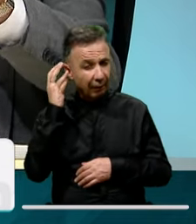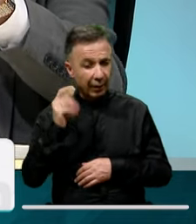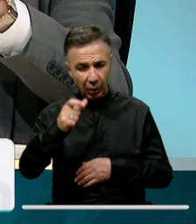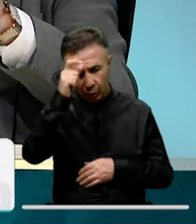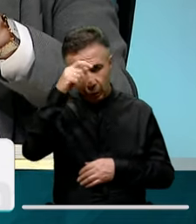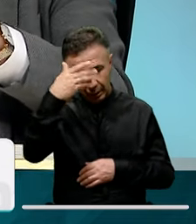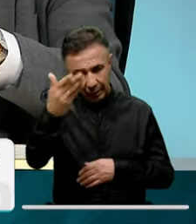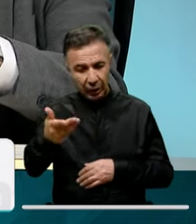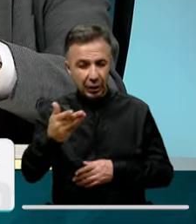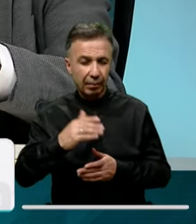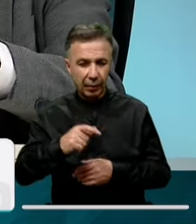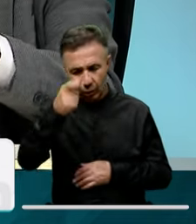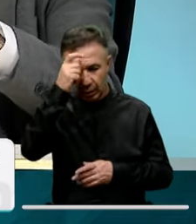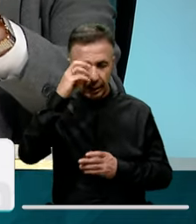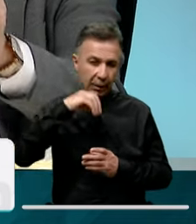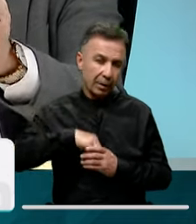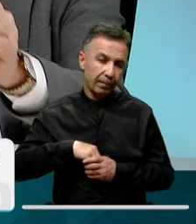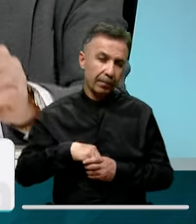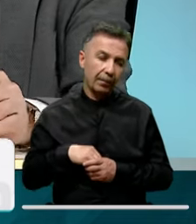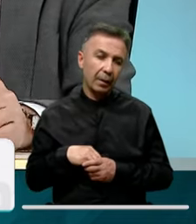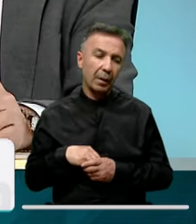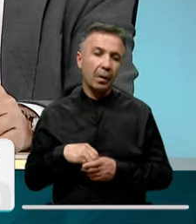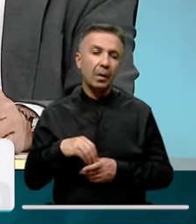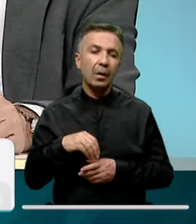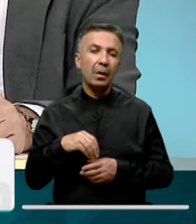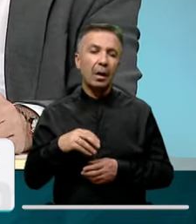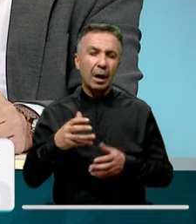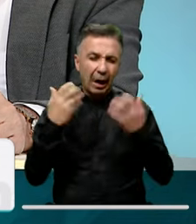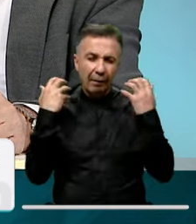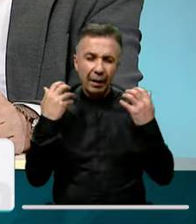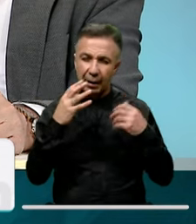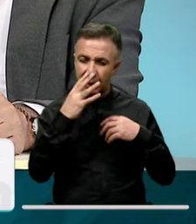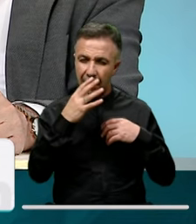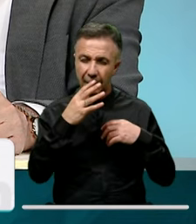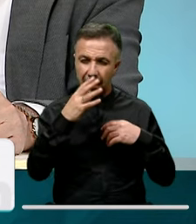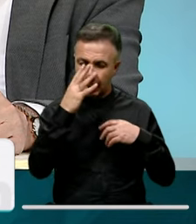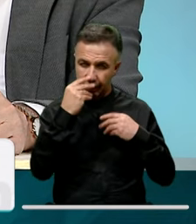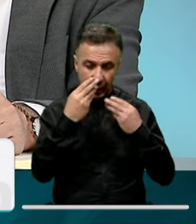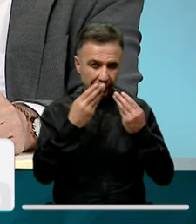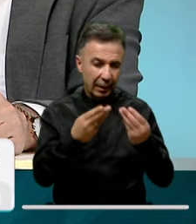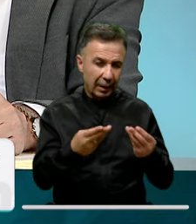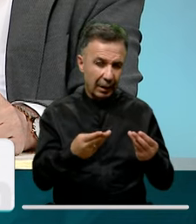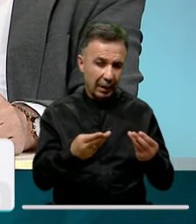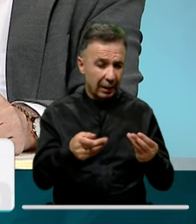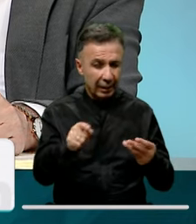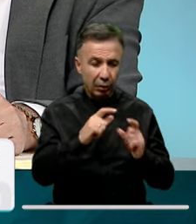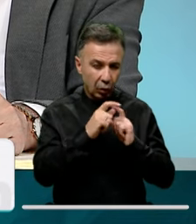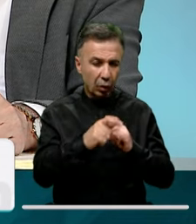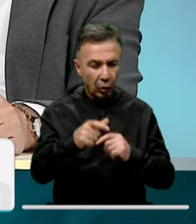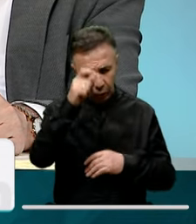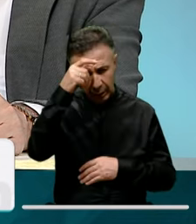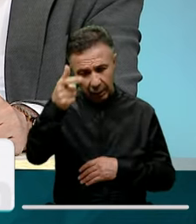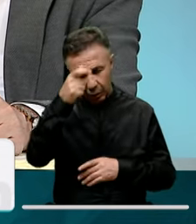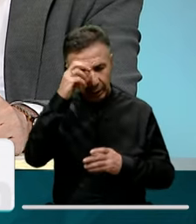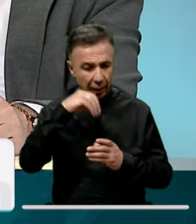dışı, yurt içi kurban bağış bedeli ile ilgili olarak zaten onu size soruyor. Yurt içi mi yurt dışı mı? Evet.